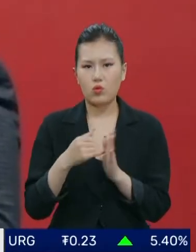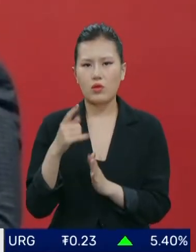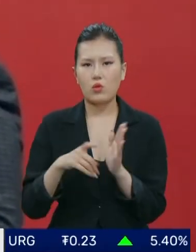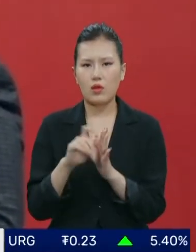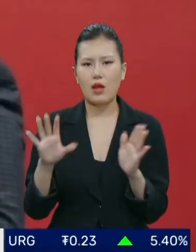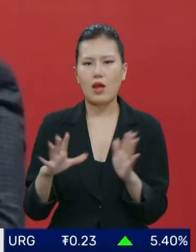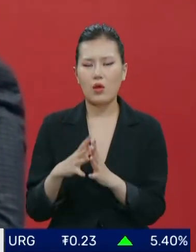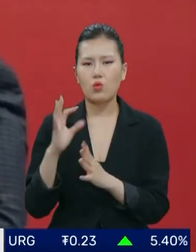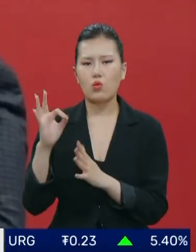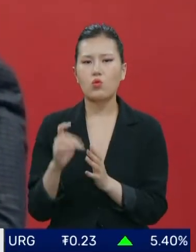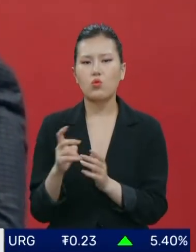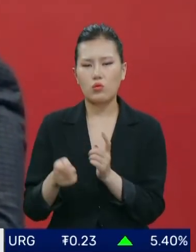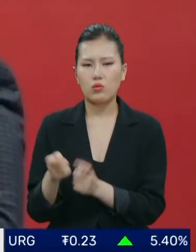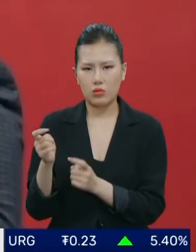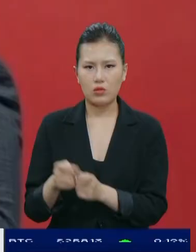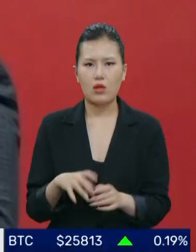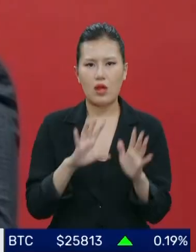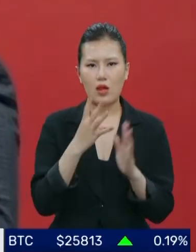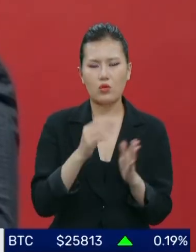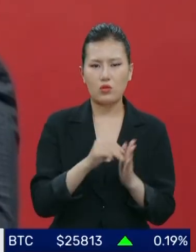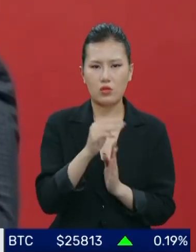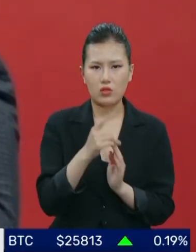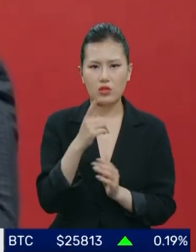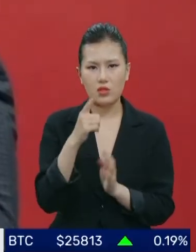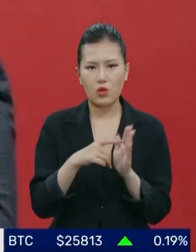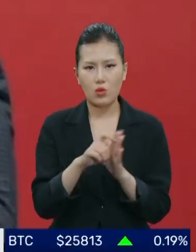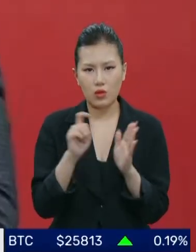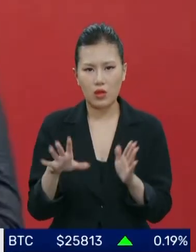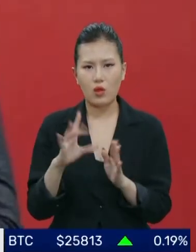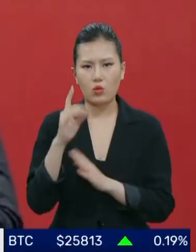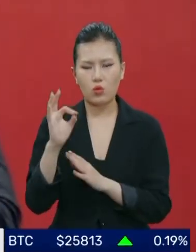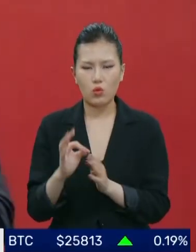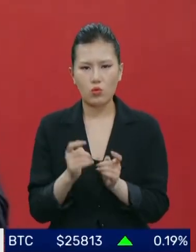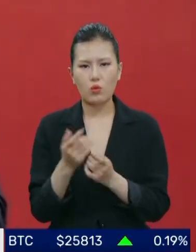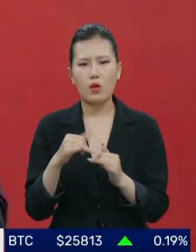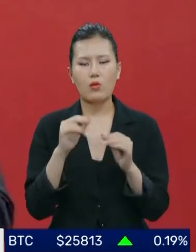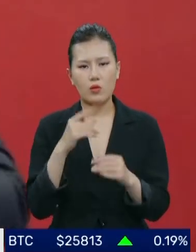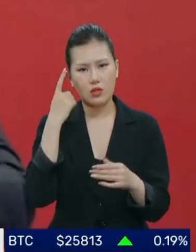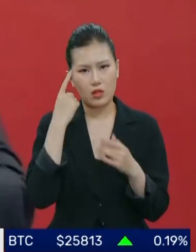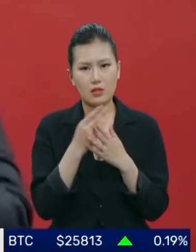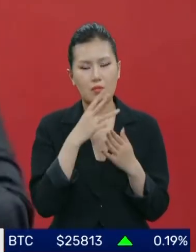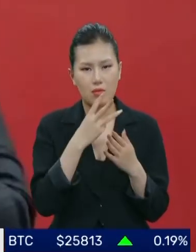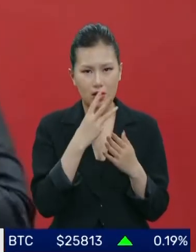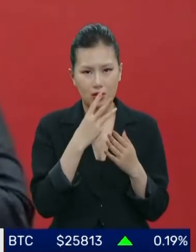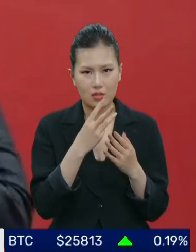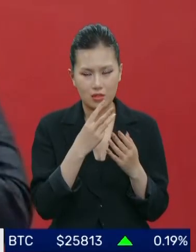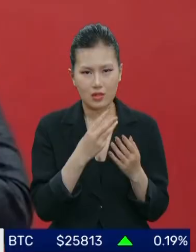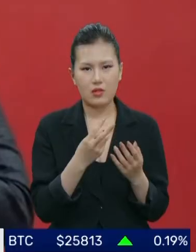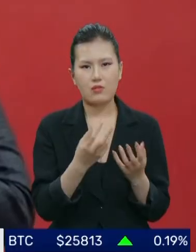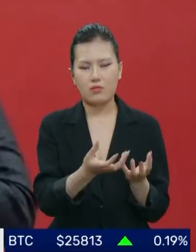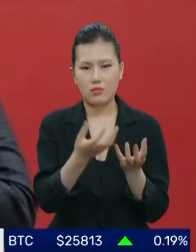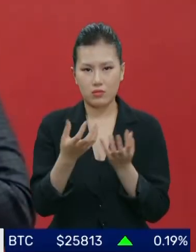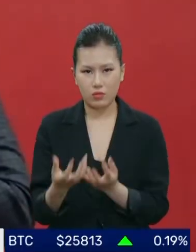авна. 10 тэрбум төгрөгийг 1 сарын хугацаатай 11% хүүтэй авч болж байна гэдэг энэ саналыг ирвэсэн. Ингээд ийм хоёр л банкнаас санал ирсэн.